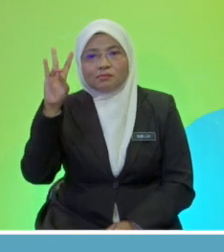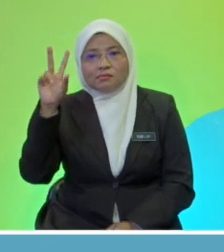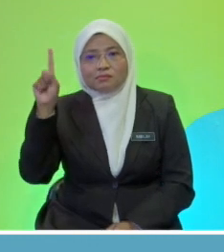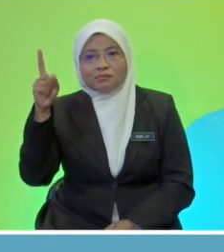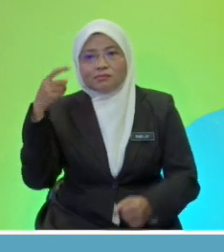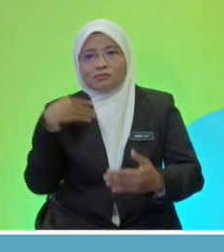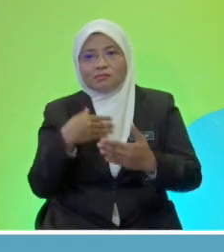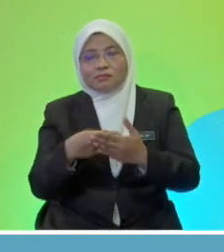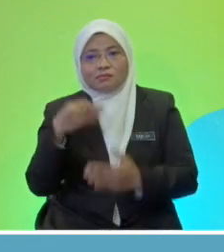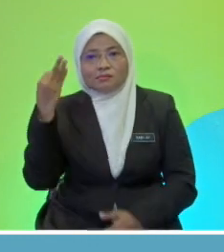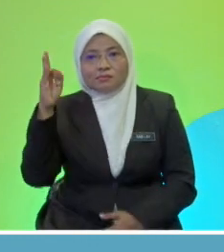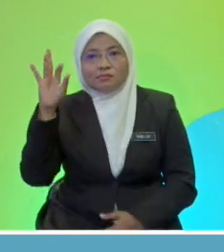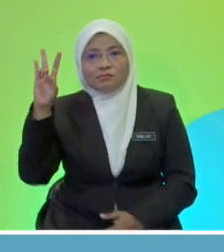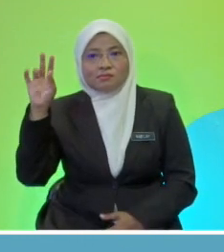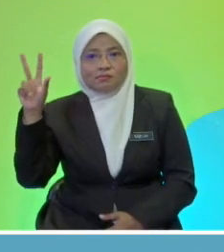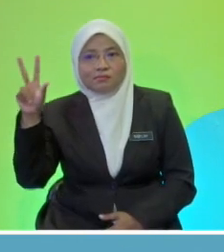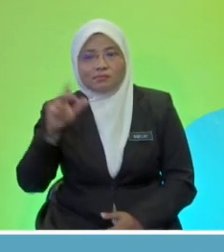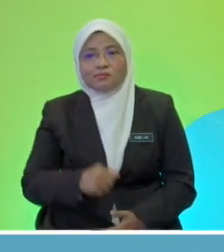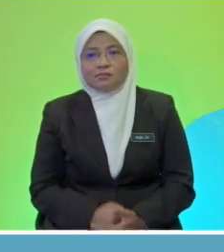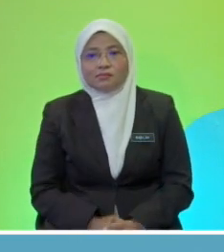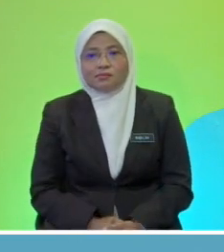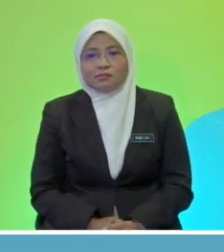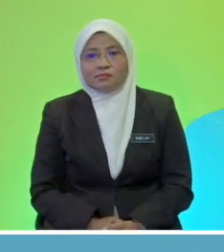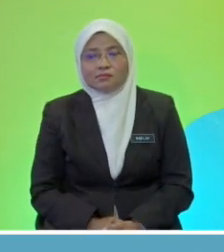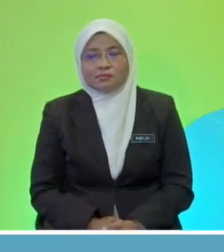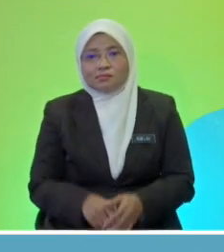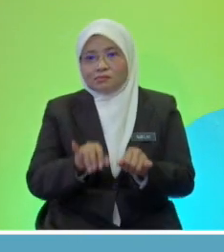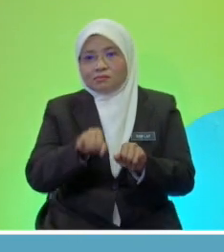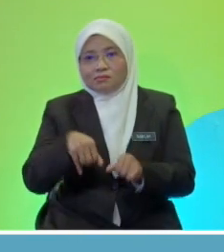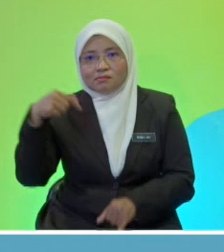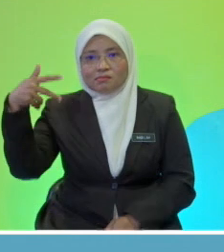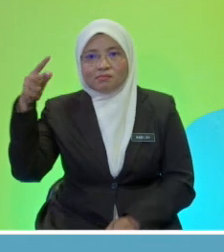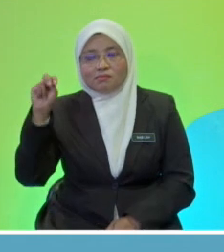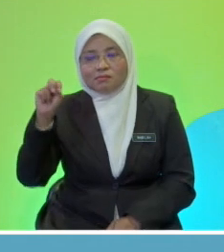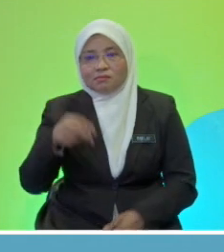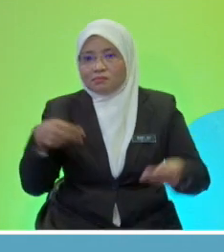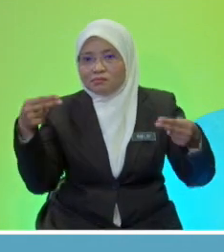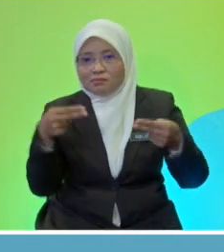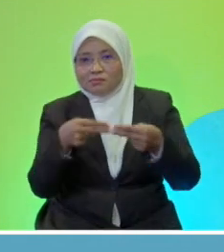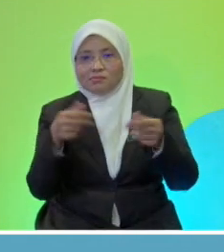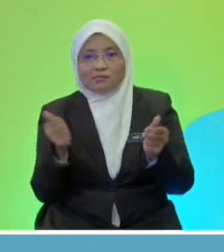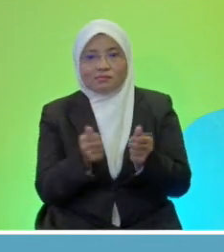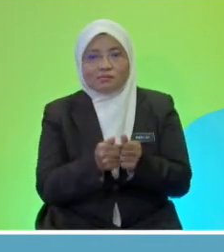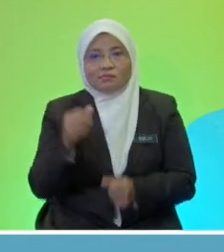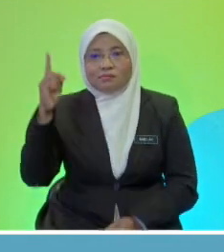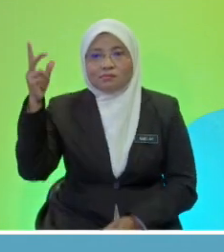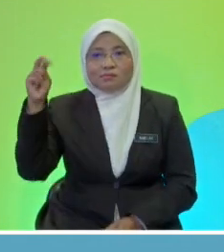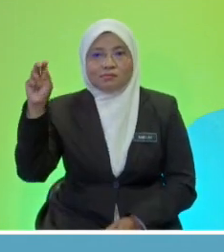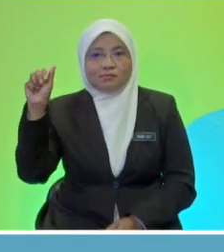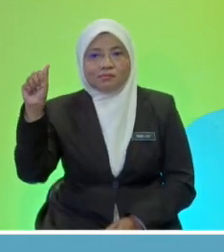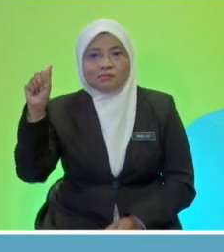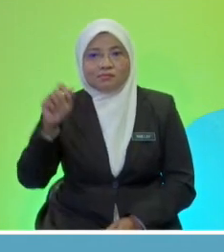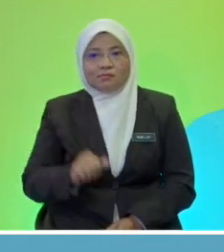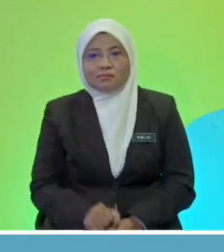sains kejutraan genetic Oke kejutan aja nanti biasanya dikaitkan dengan DNI recobinan